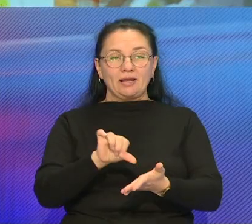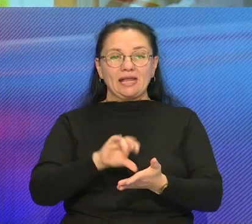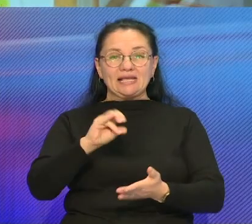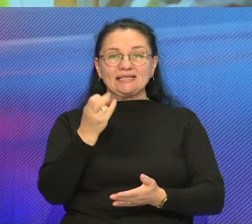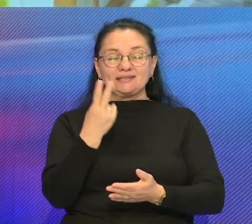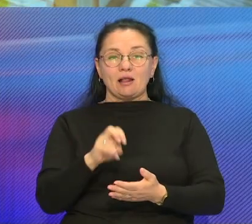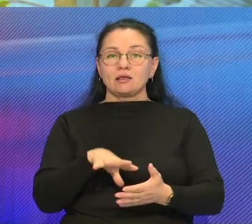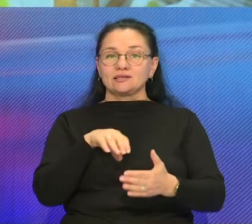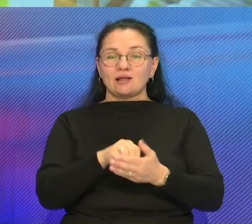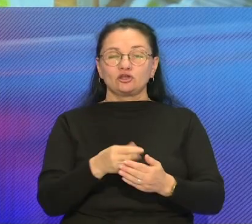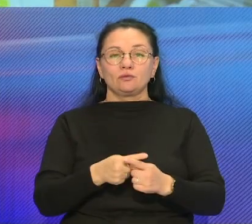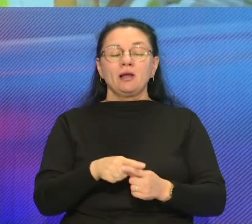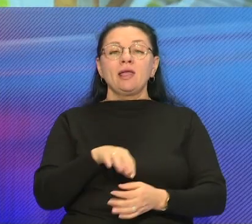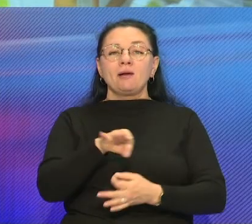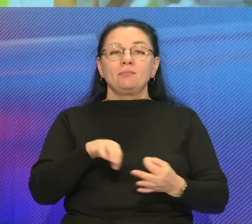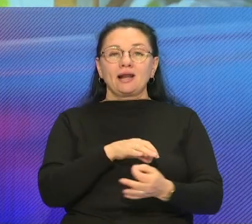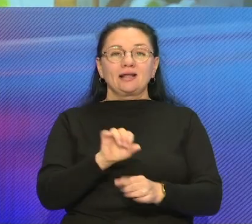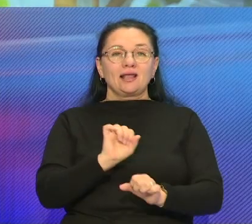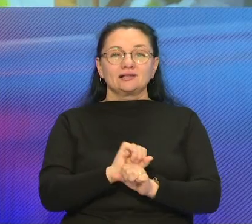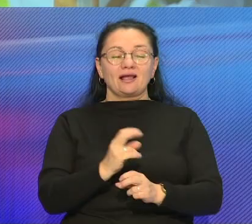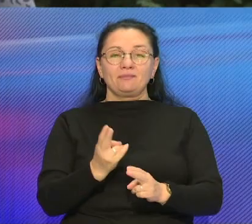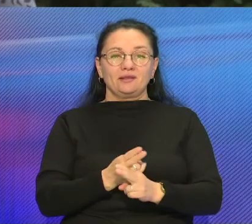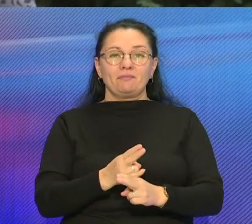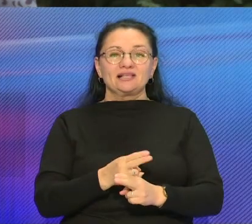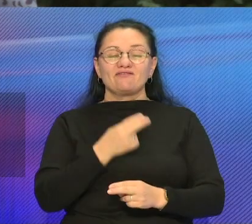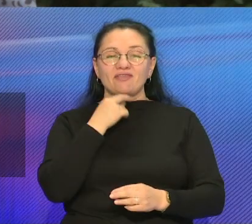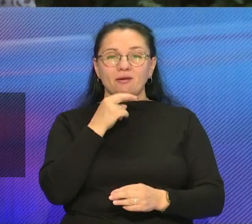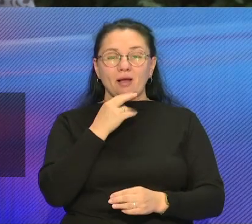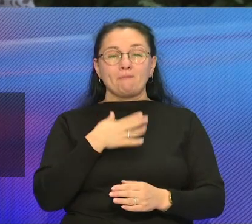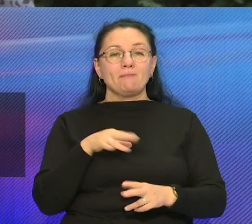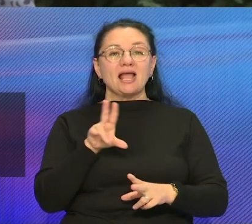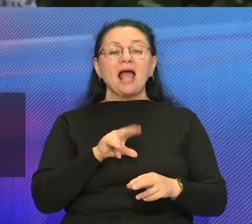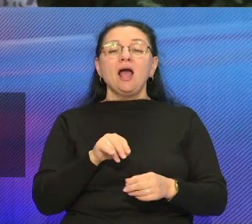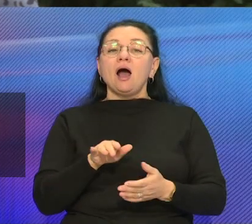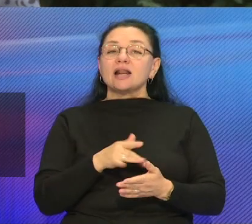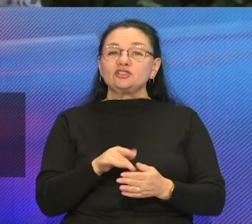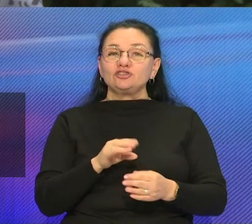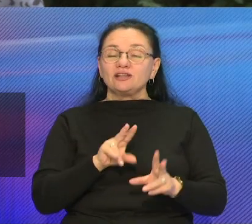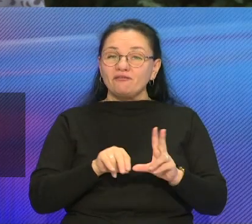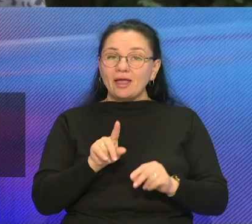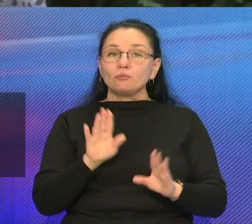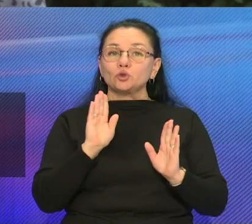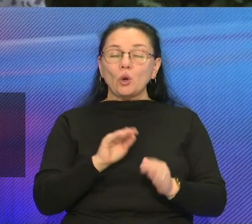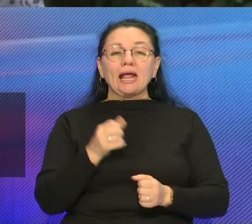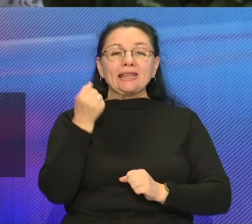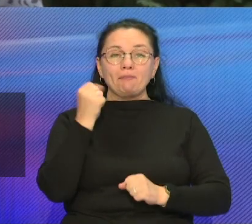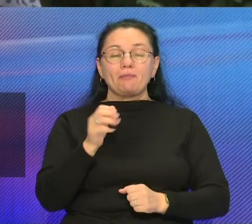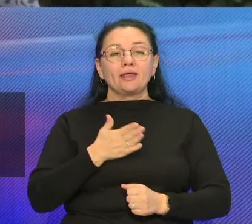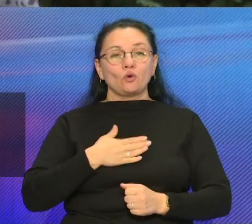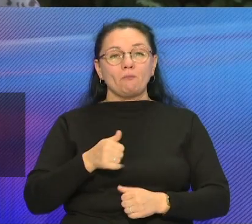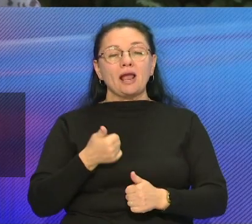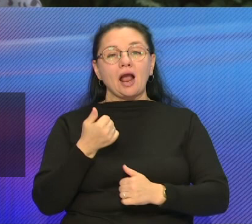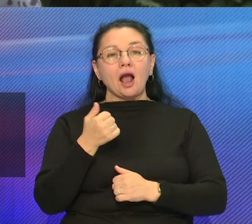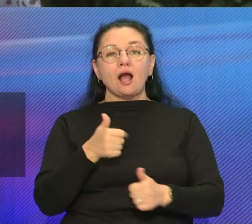проект не покинут без уваги члены жюри. Мы рассчитываем только на победу. Мы, в принципе, готовы.